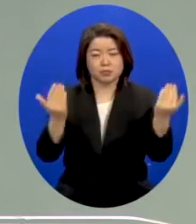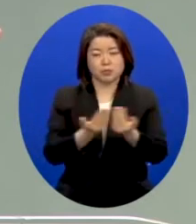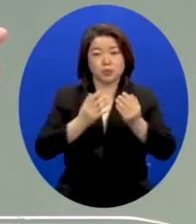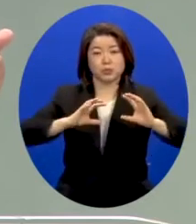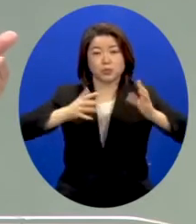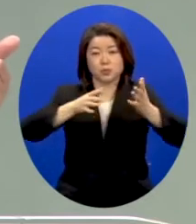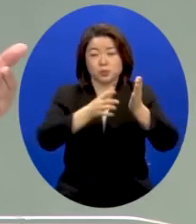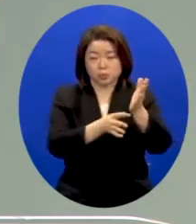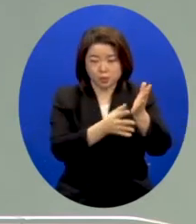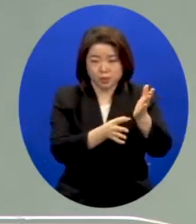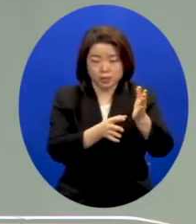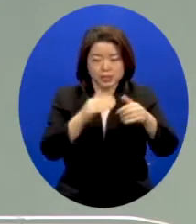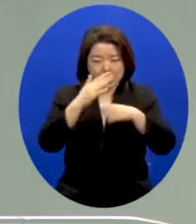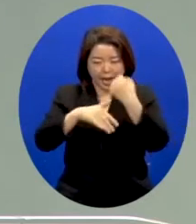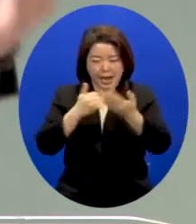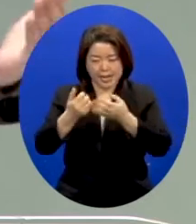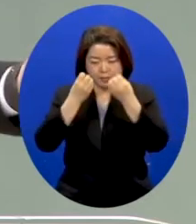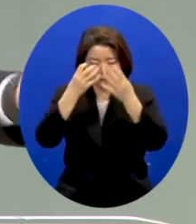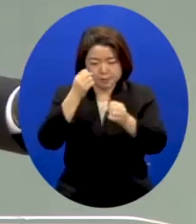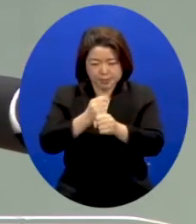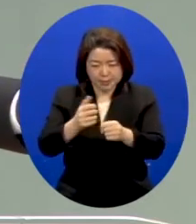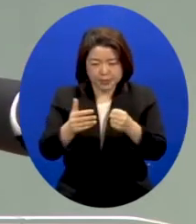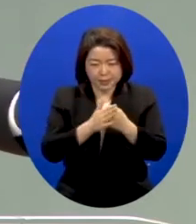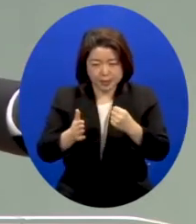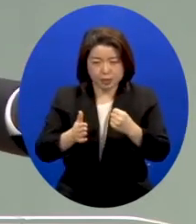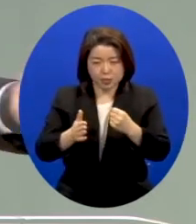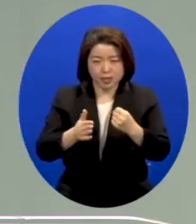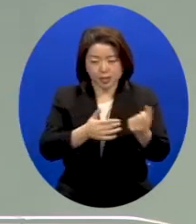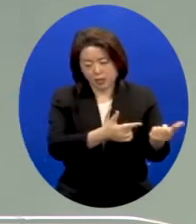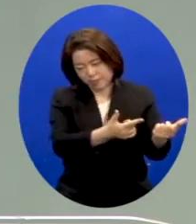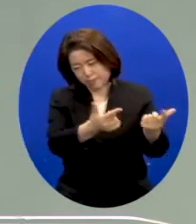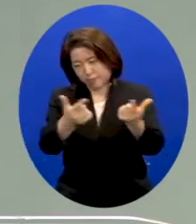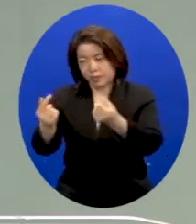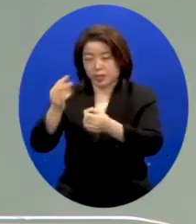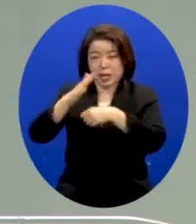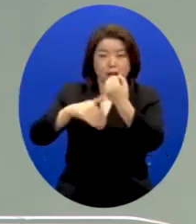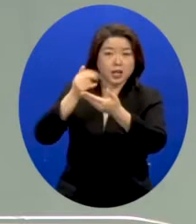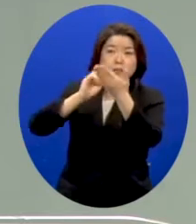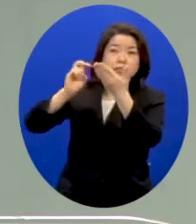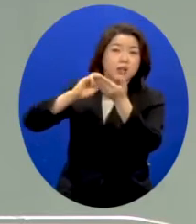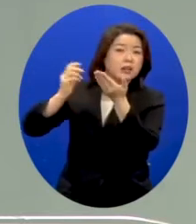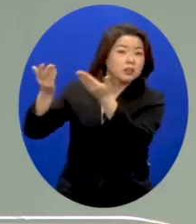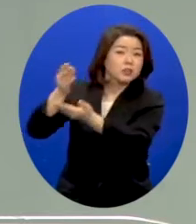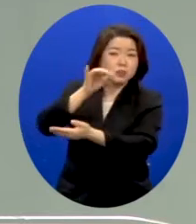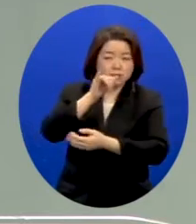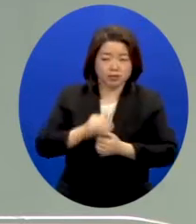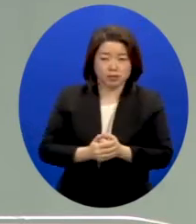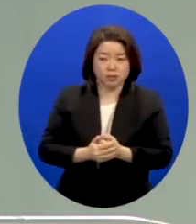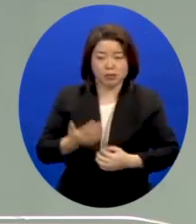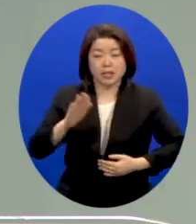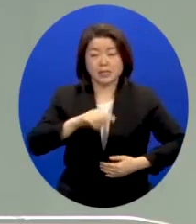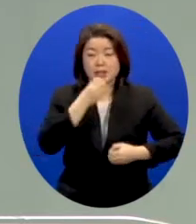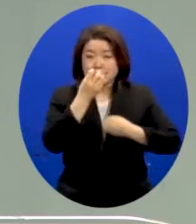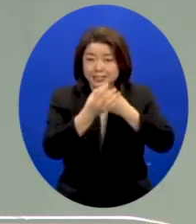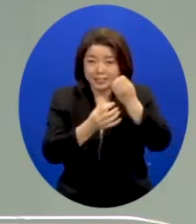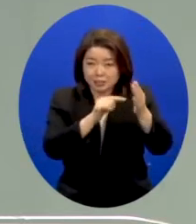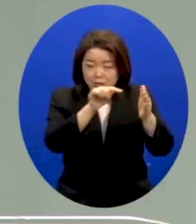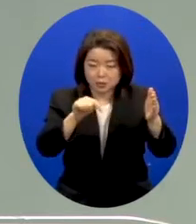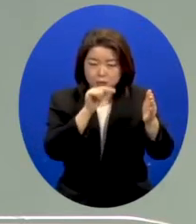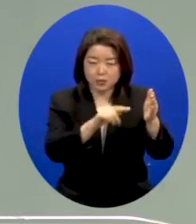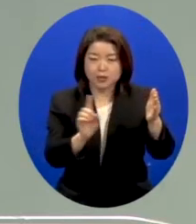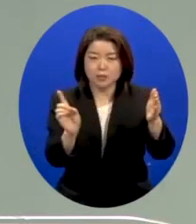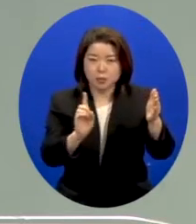창조하신 것이니까 다 하나님을 찬양하고 있다는 거죠 그러나 그 고백 속에는 또 어떤 의미가